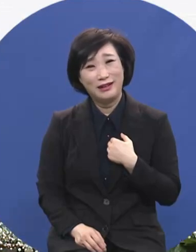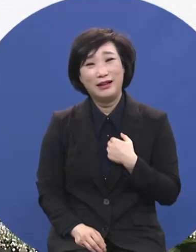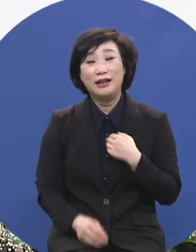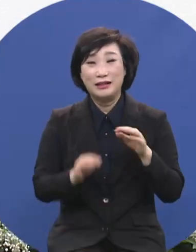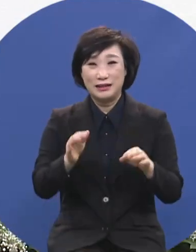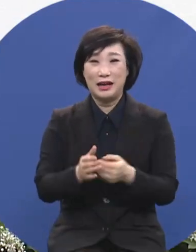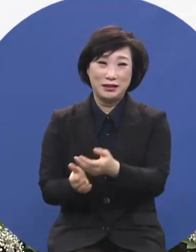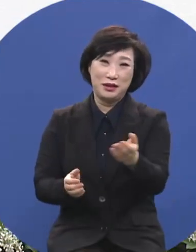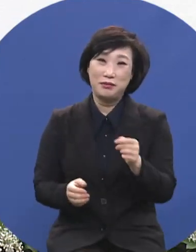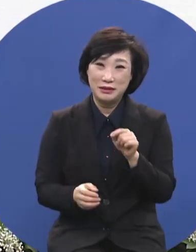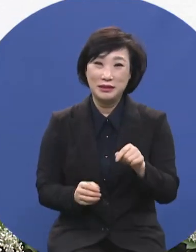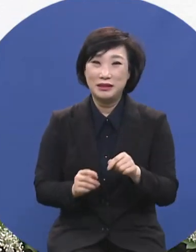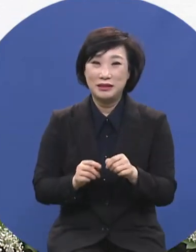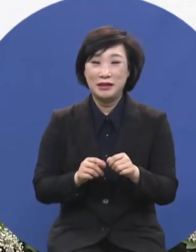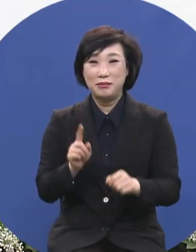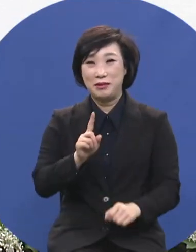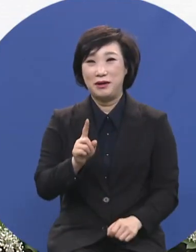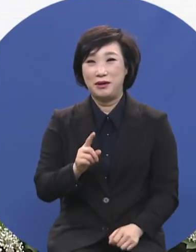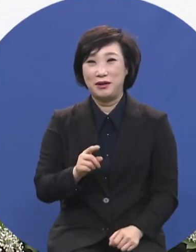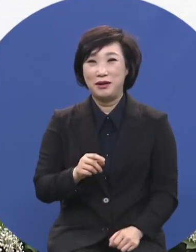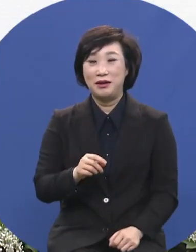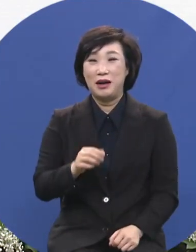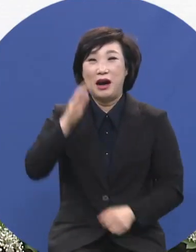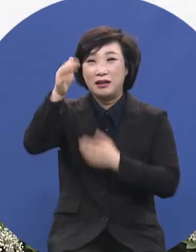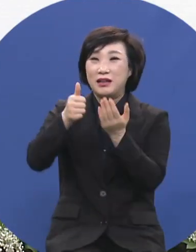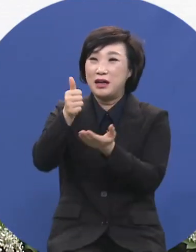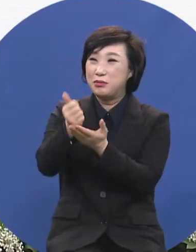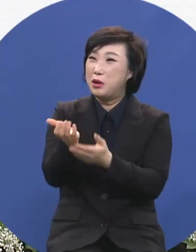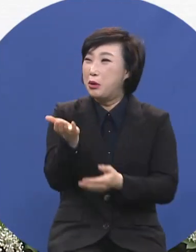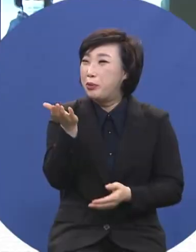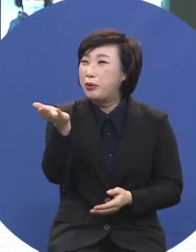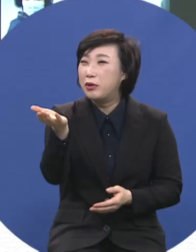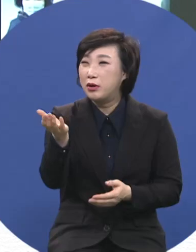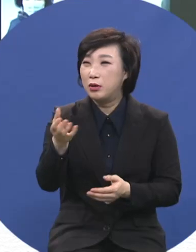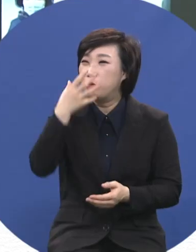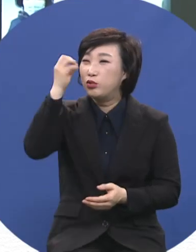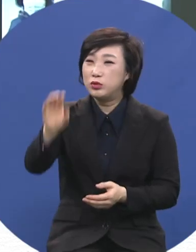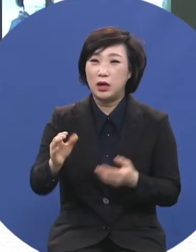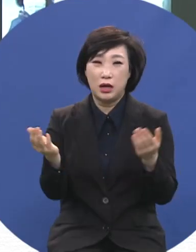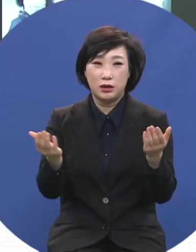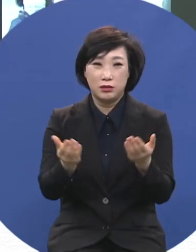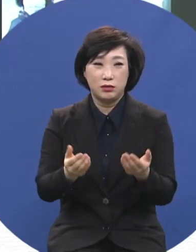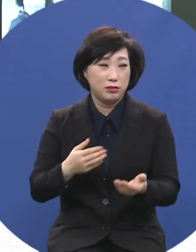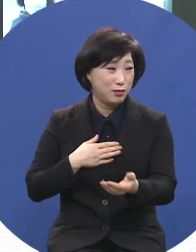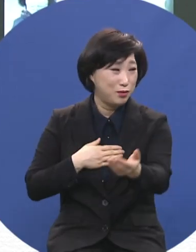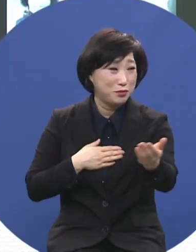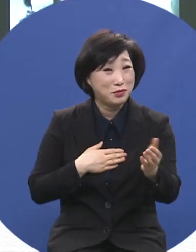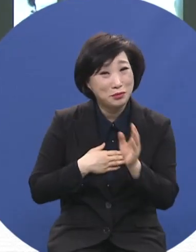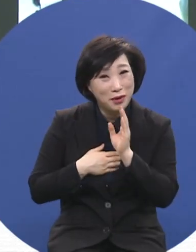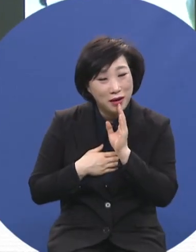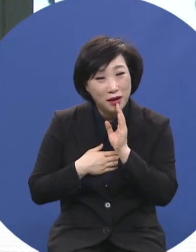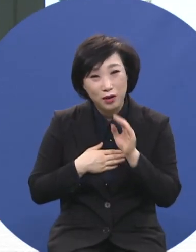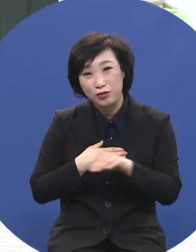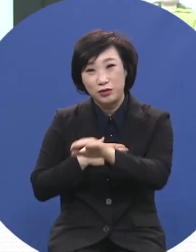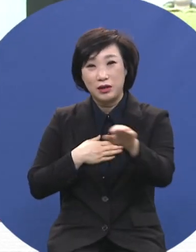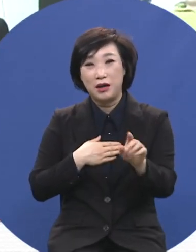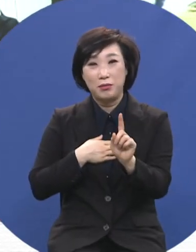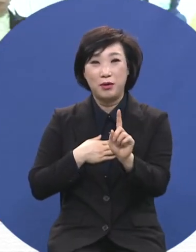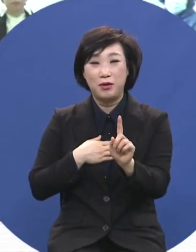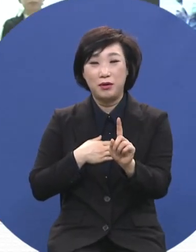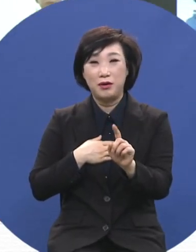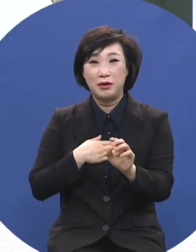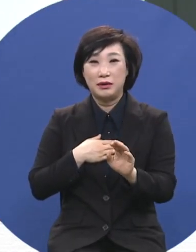나쁜 말로 말하면 하나님을 깔보고 무시한 것이요, 우리가 좋게